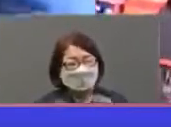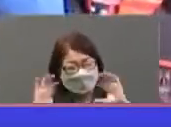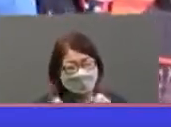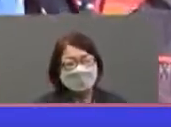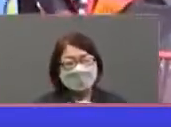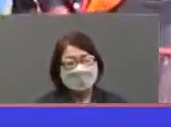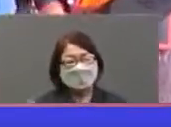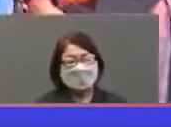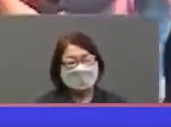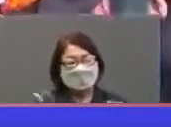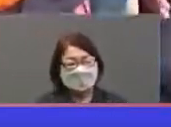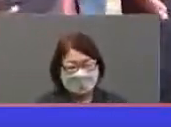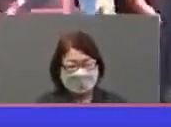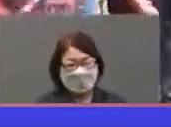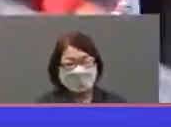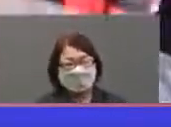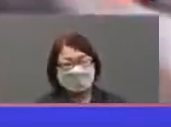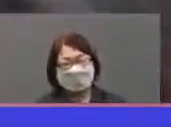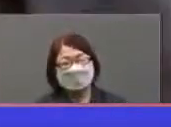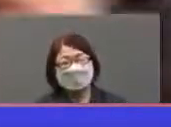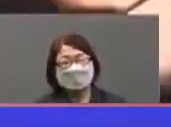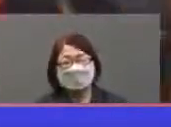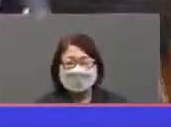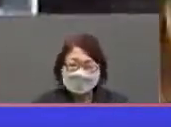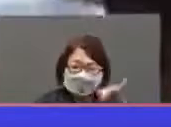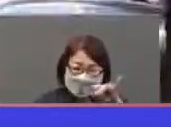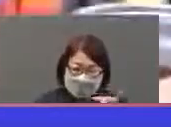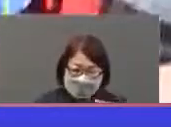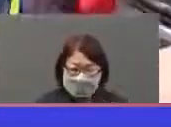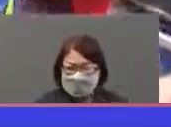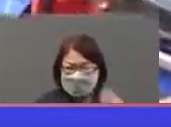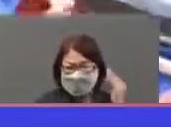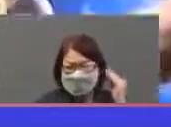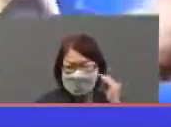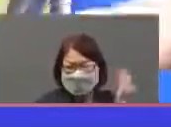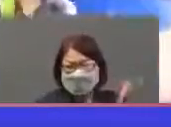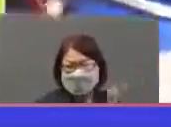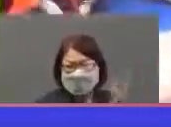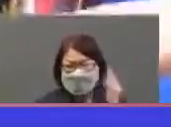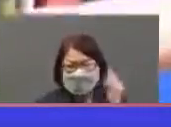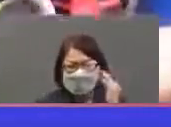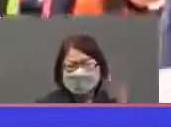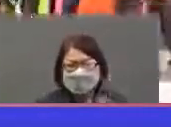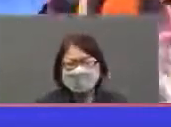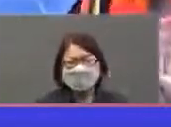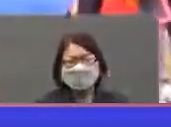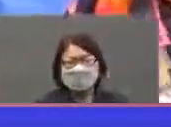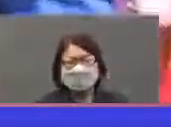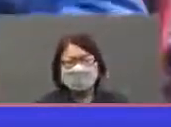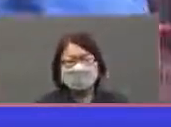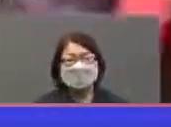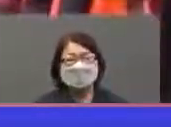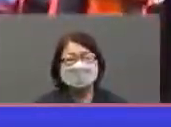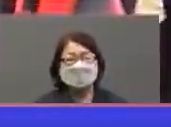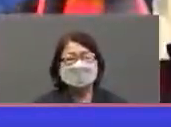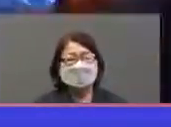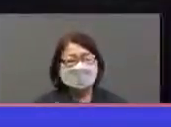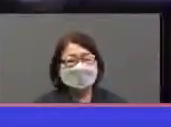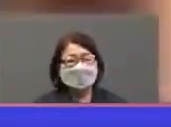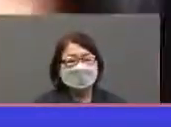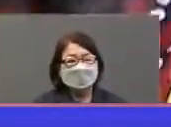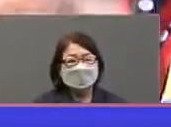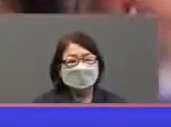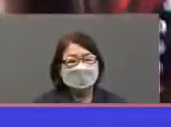พะเนื้อนะคะแล้วก็แพะนมที่มีคุณภาพสูงแล้วก็สามารถสร้างชื่อเสียงให้กับจังหวัดและสร้างรายได้ให้แก่เกษตรกรในพื้นที่